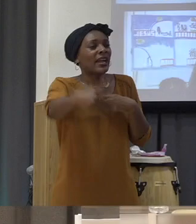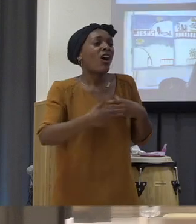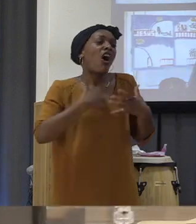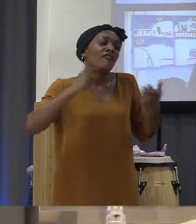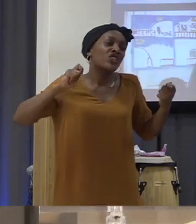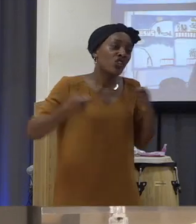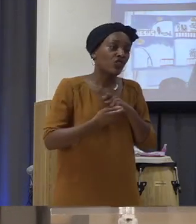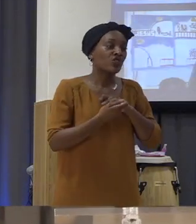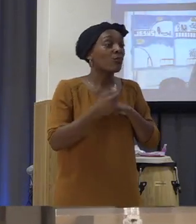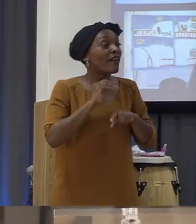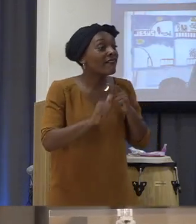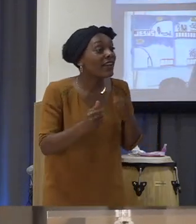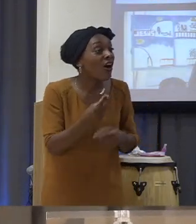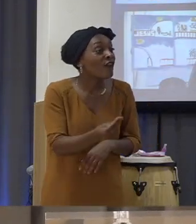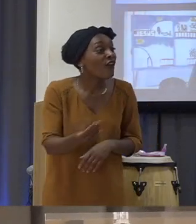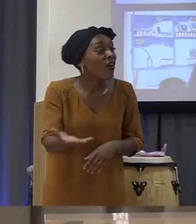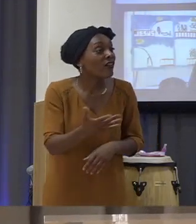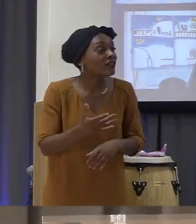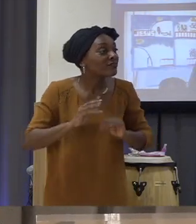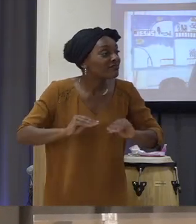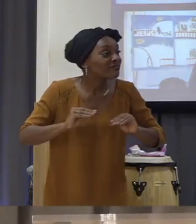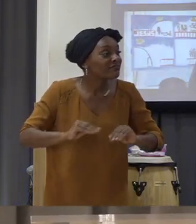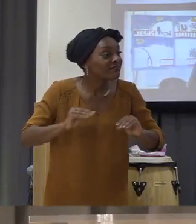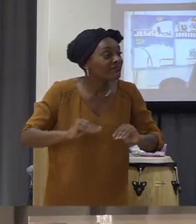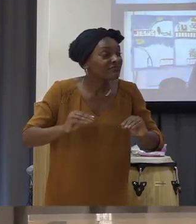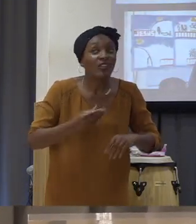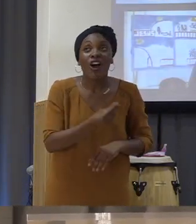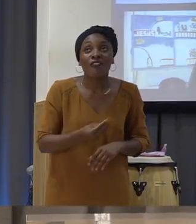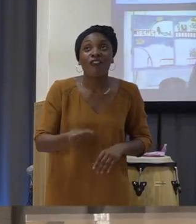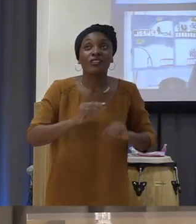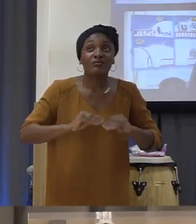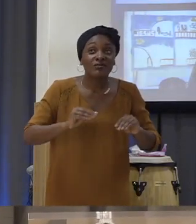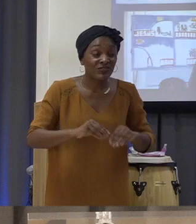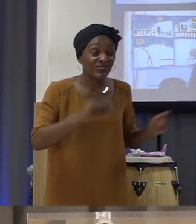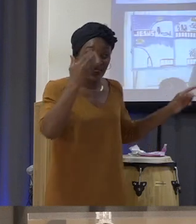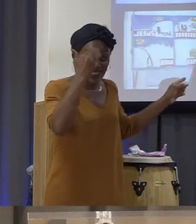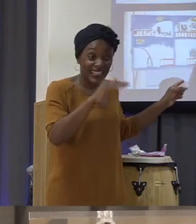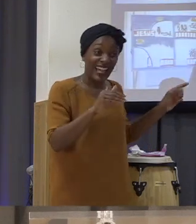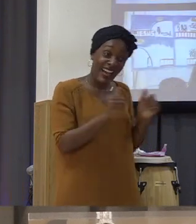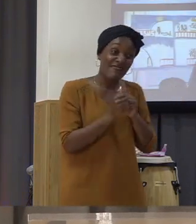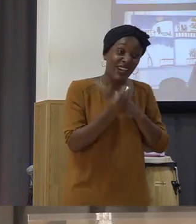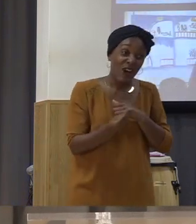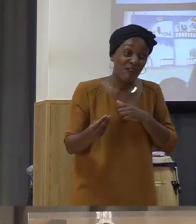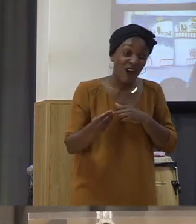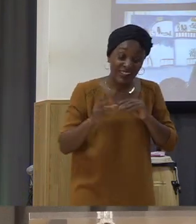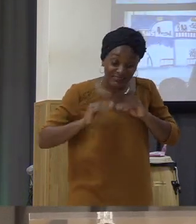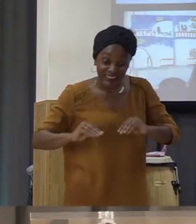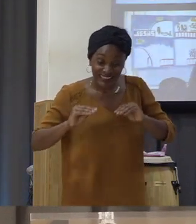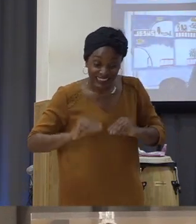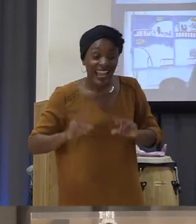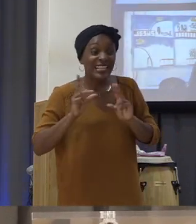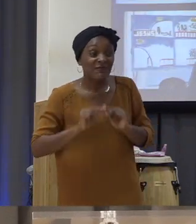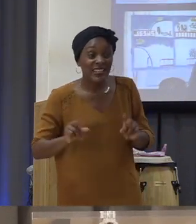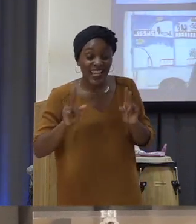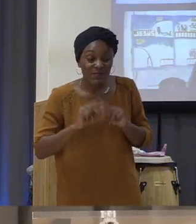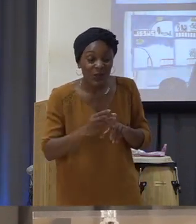à faire l'école du dimanche. L'école du dimanche. Vous savez ce que c'est l'école du dimanche? C'est incroyable. On parle